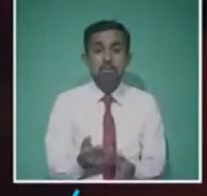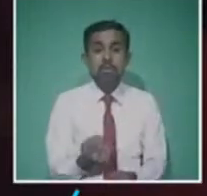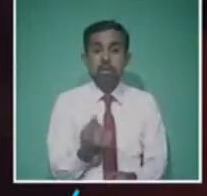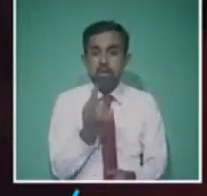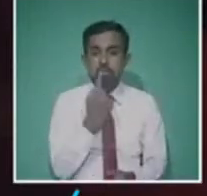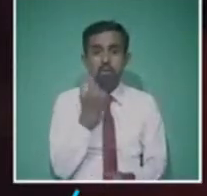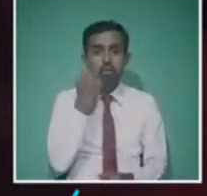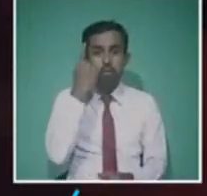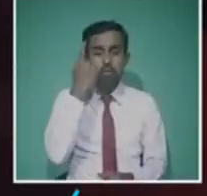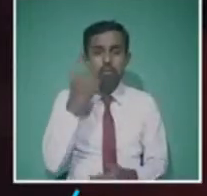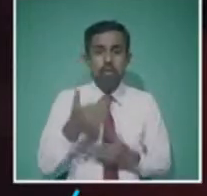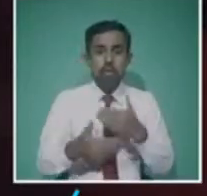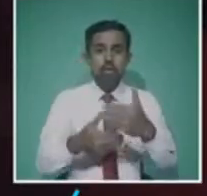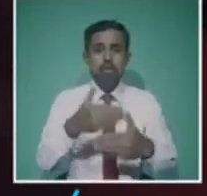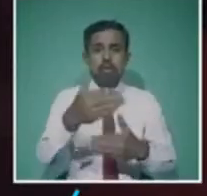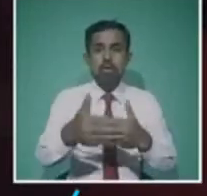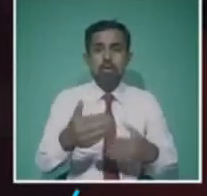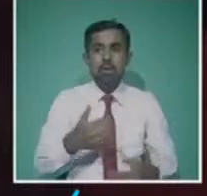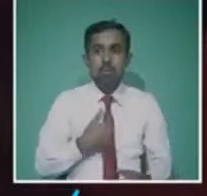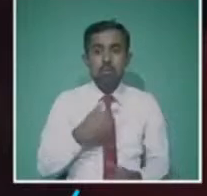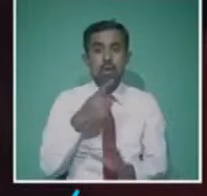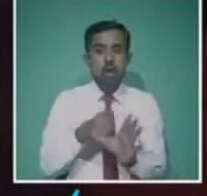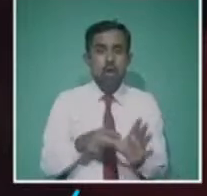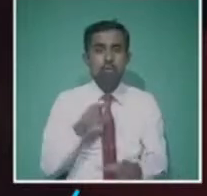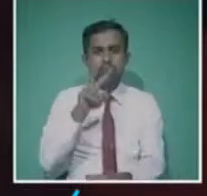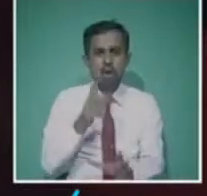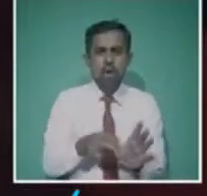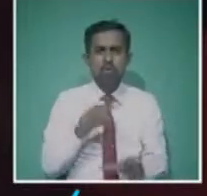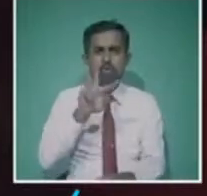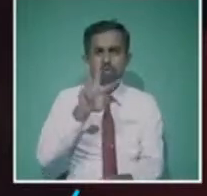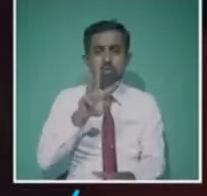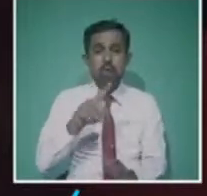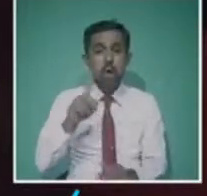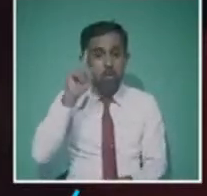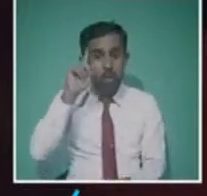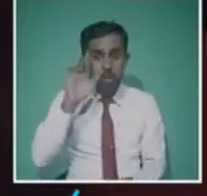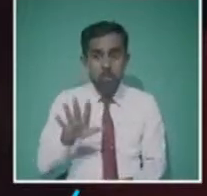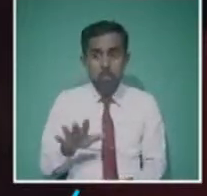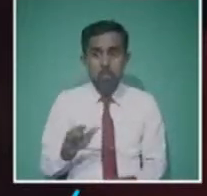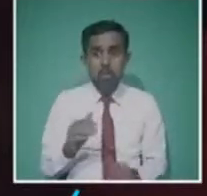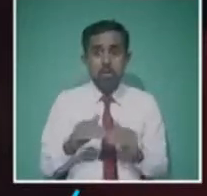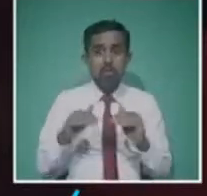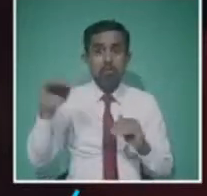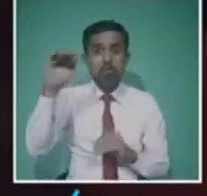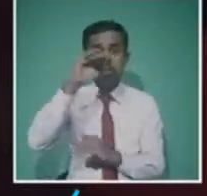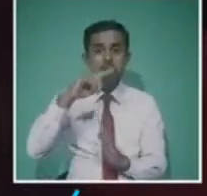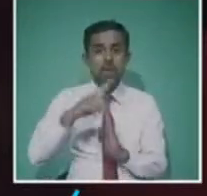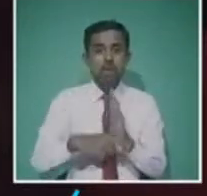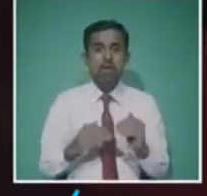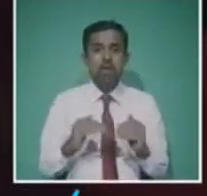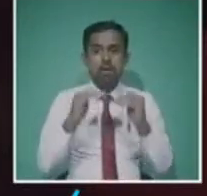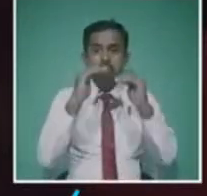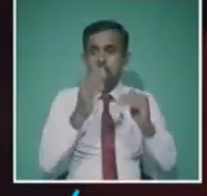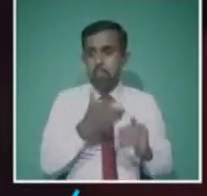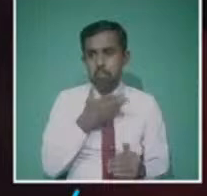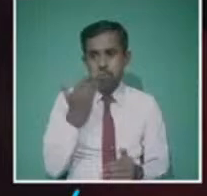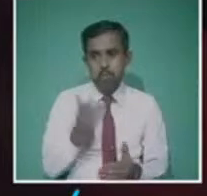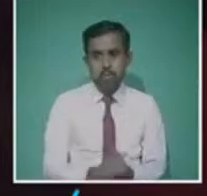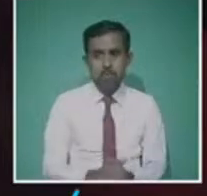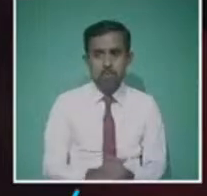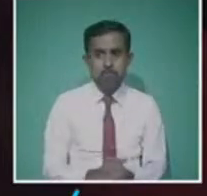කළ තියෙන යෝජනා ඔස්සේ ගියොත් අපිට අවුරුදු දෙකකින් තුනකින් අපි අර බලාපොරොත්තු වෙන ස්ථානයට අපිට අපේ රට ළඟා කරගන්න පුළුවන් වෙනවා. ඒ